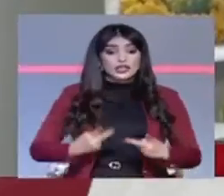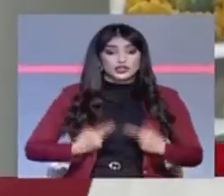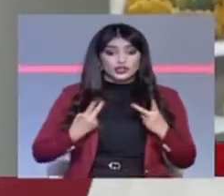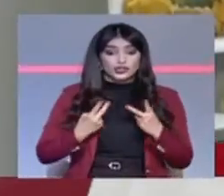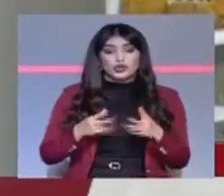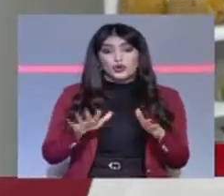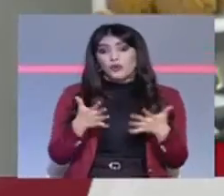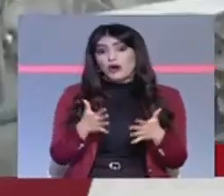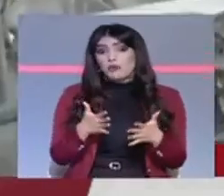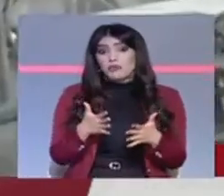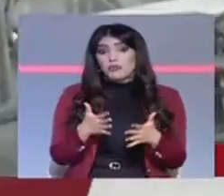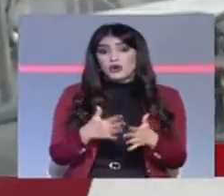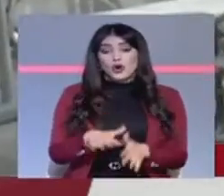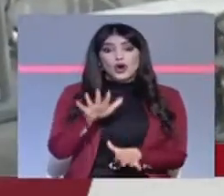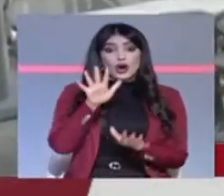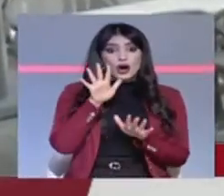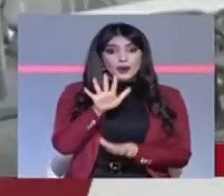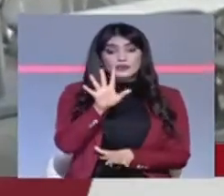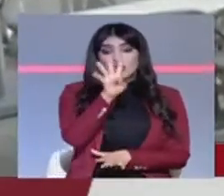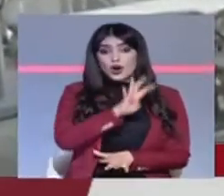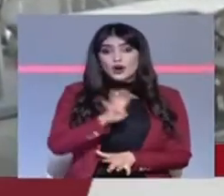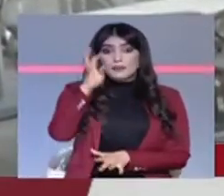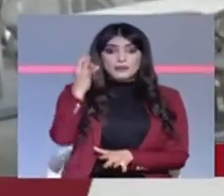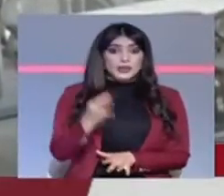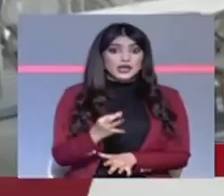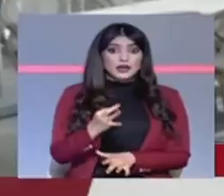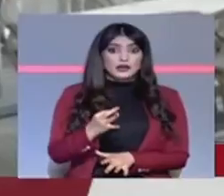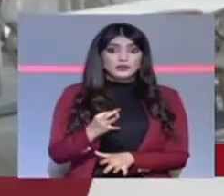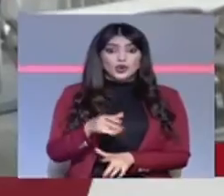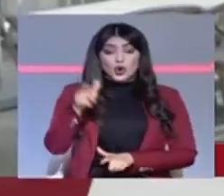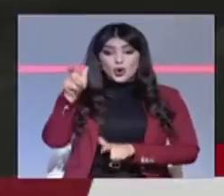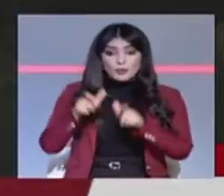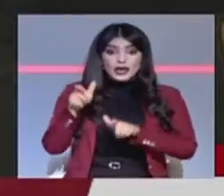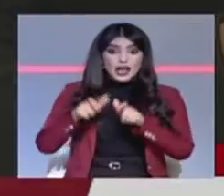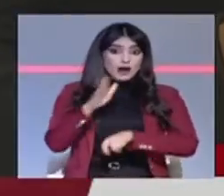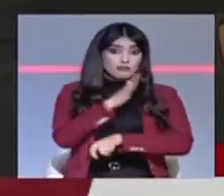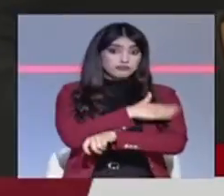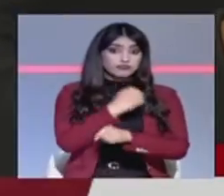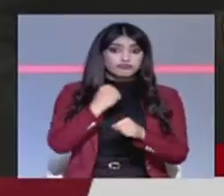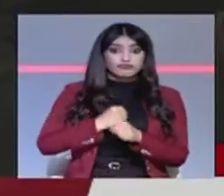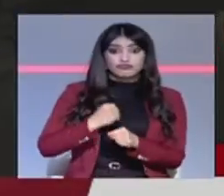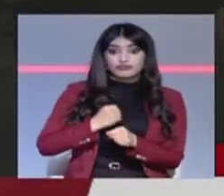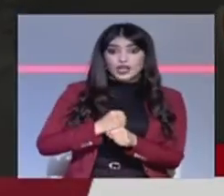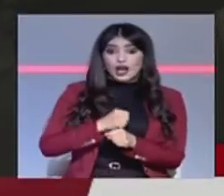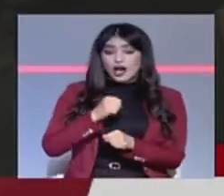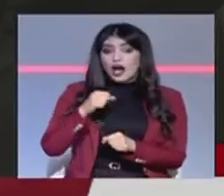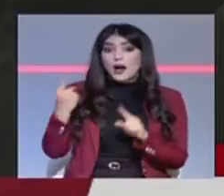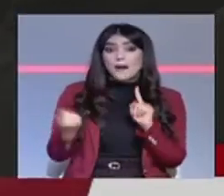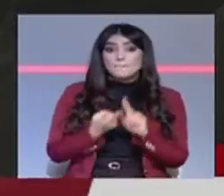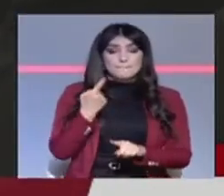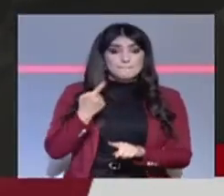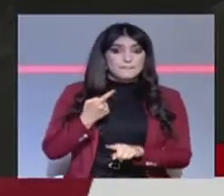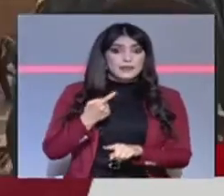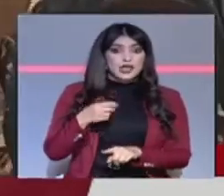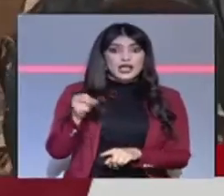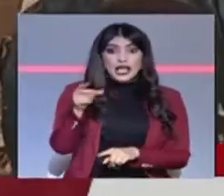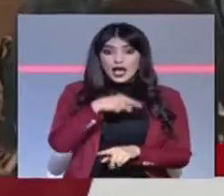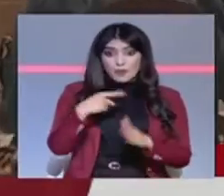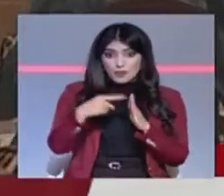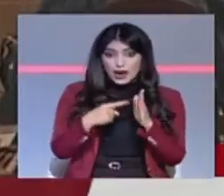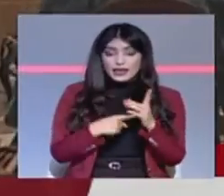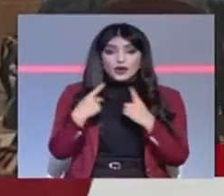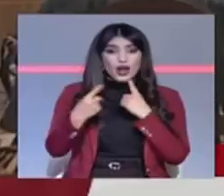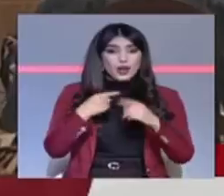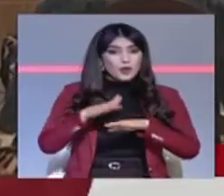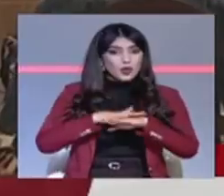يناهز خمسه واربعين بالمائه من مواطن الشغل تلك ابرز النقاط ب ندوه صحفيه